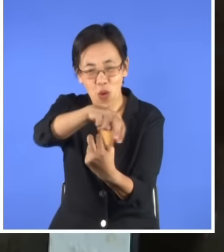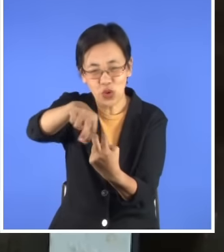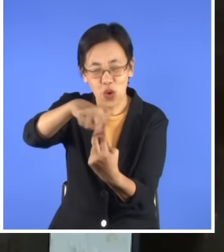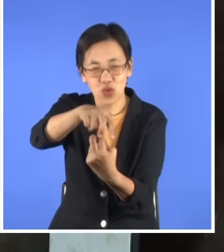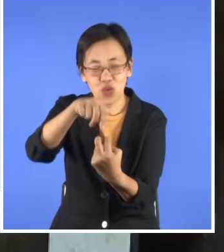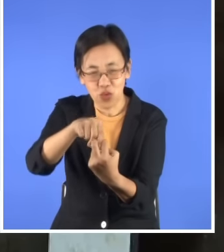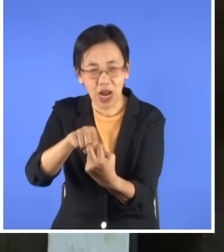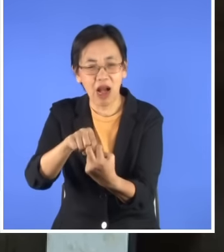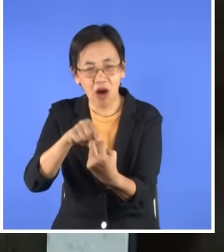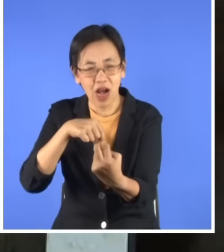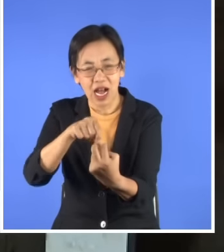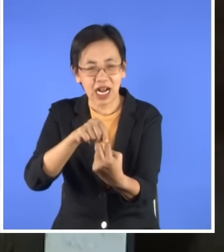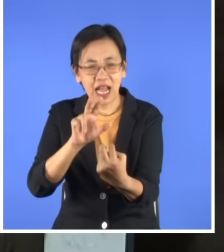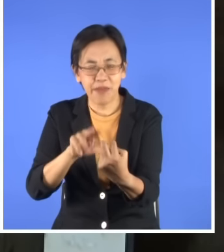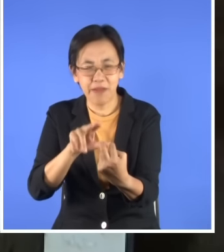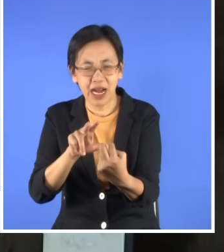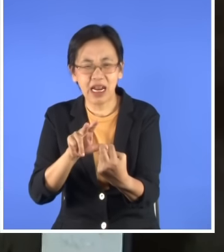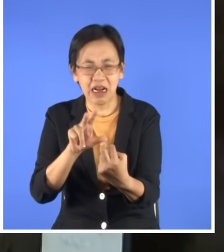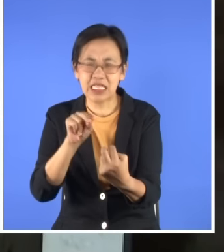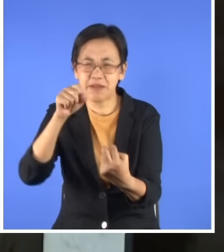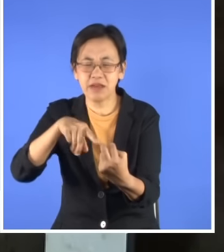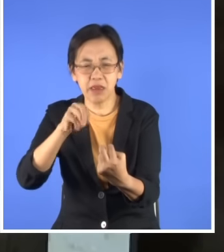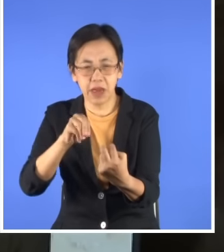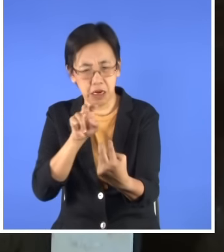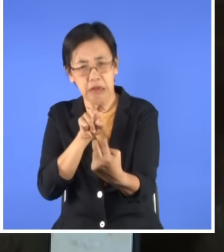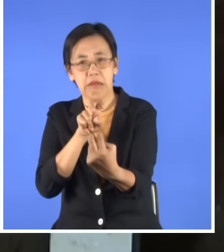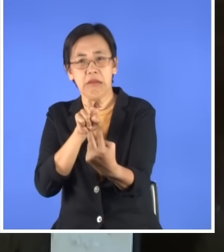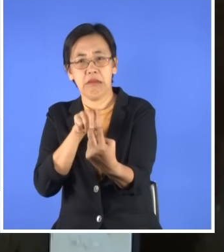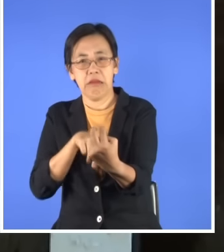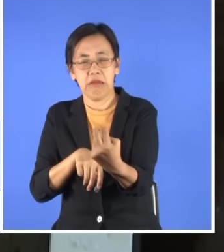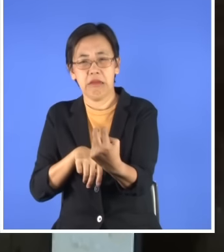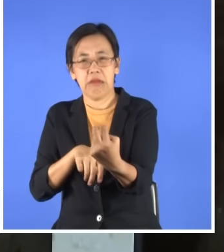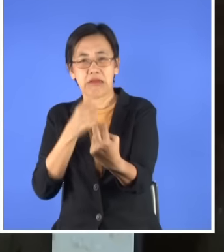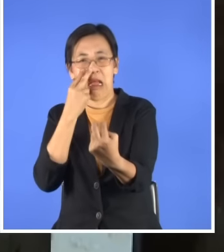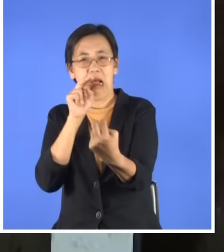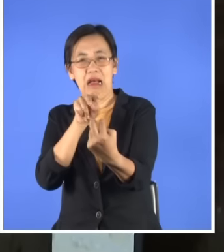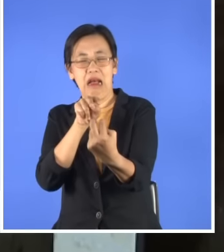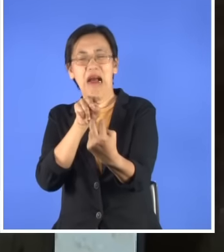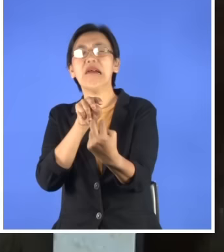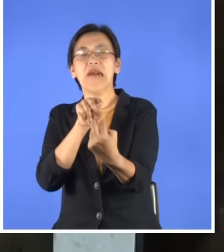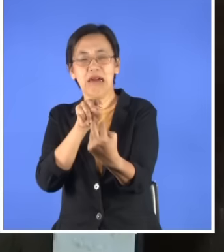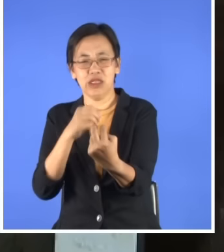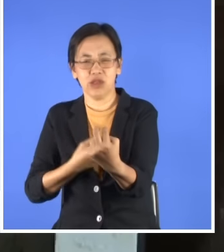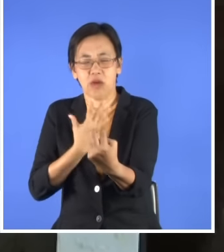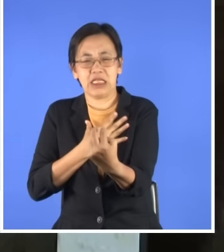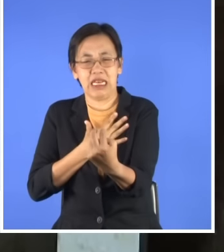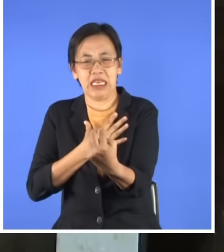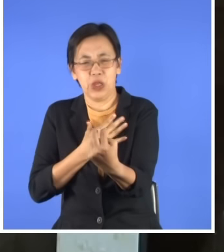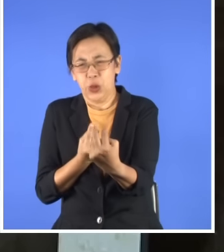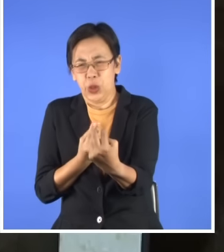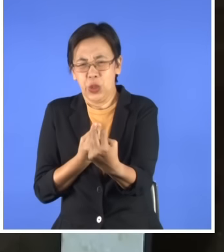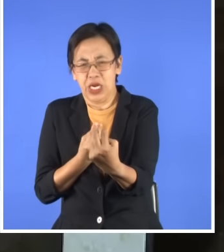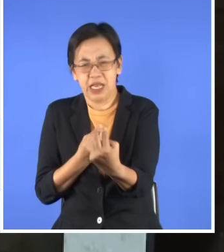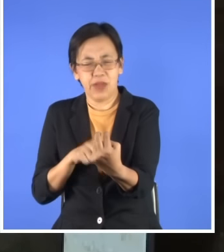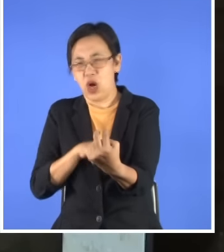พียงแค่30เซนติเมตรเองนะคะคือตาต่อตาฟันต่อฟันนะคะแต่ตรงนั้นก็เลยตกใจก็เลยรีบกระโด